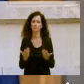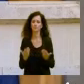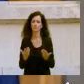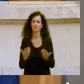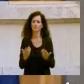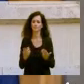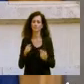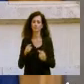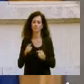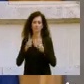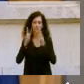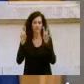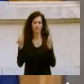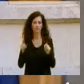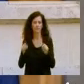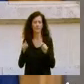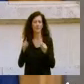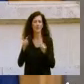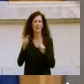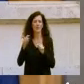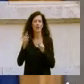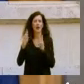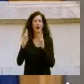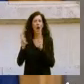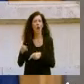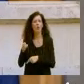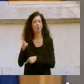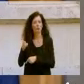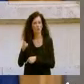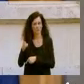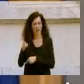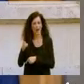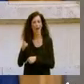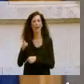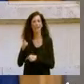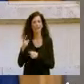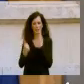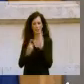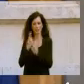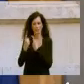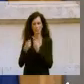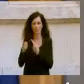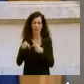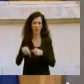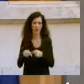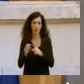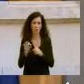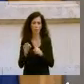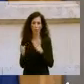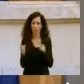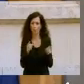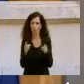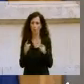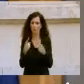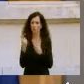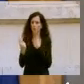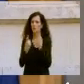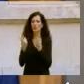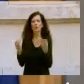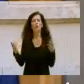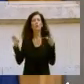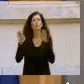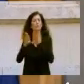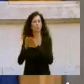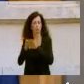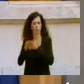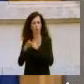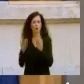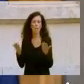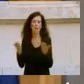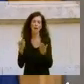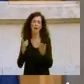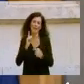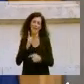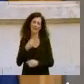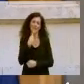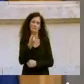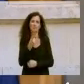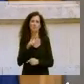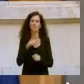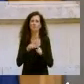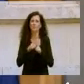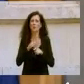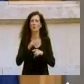delle società quotate dei mercati però adesso faccio questa battuta per dire che bisogna essere molto attenti